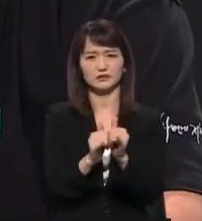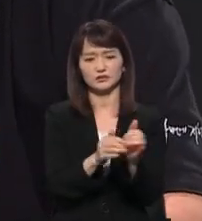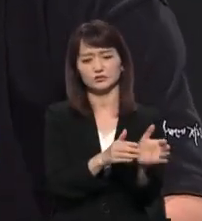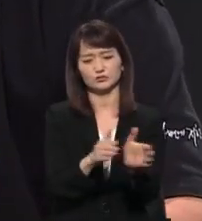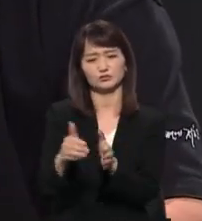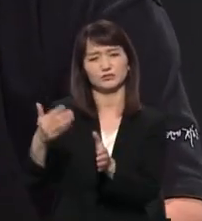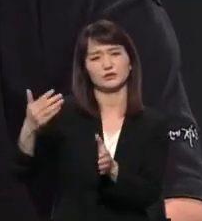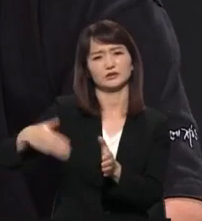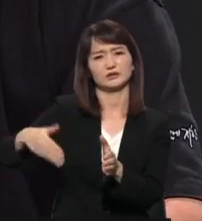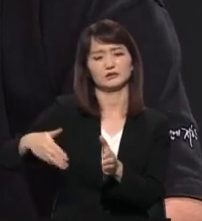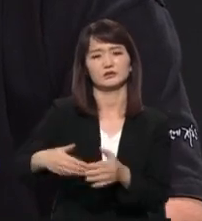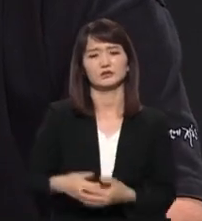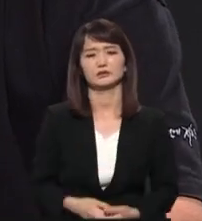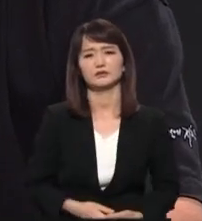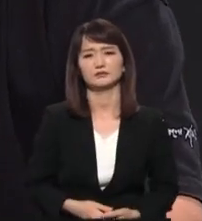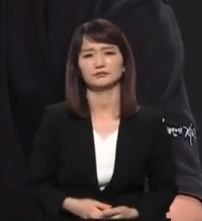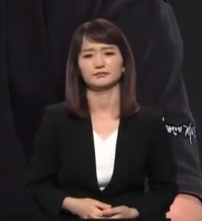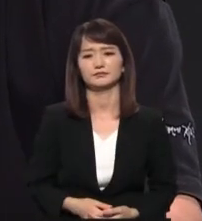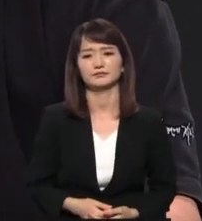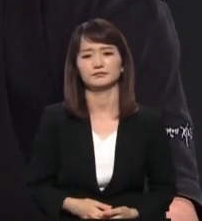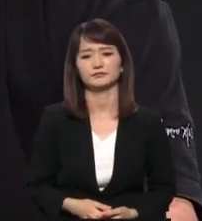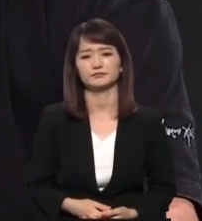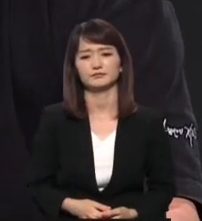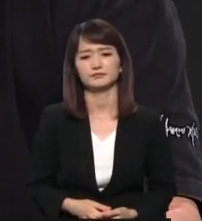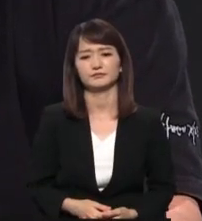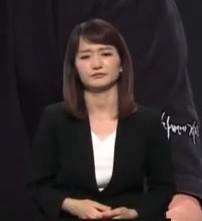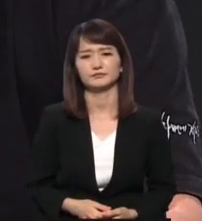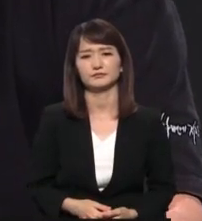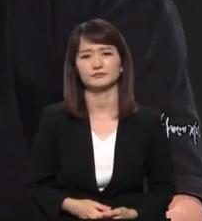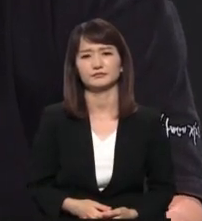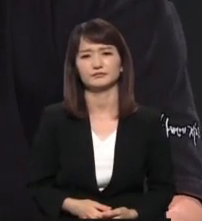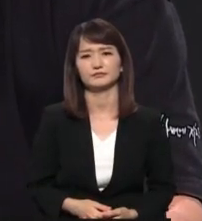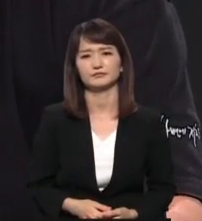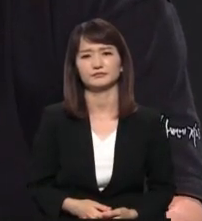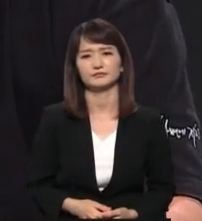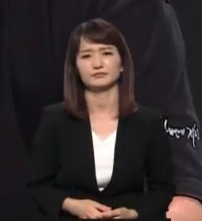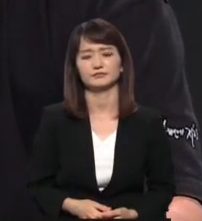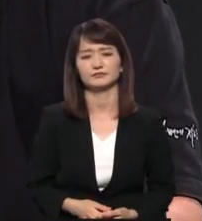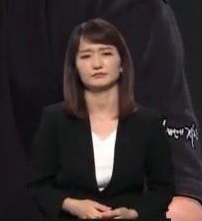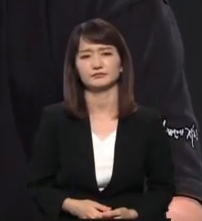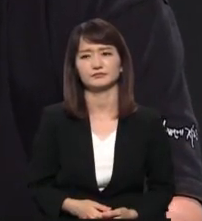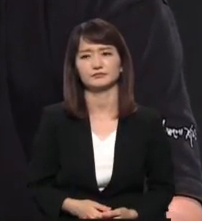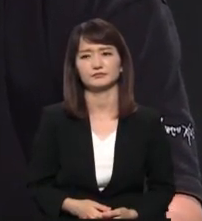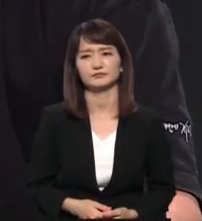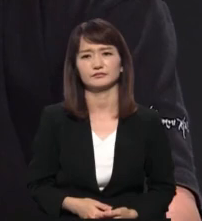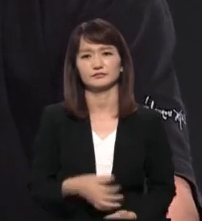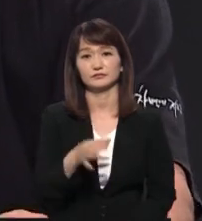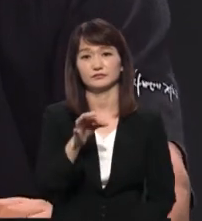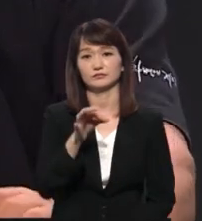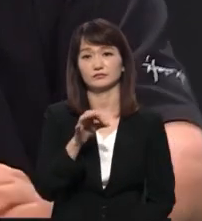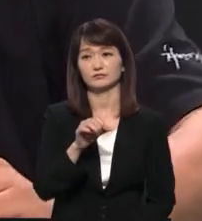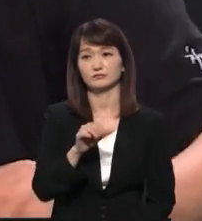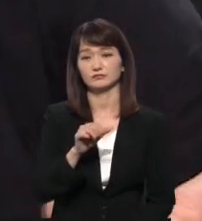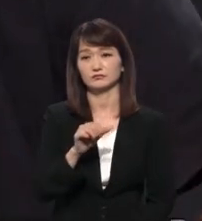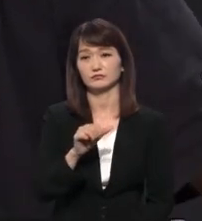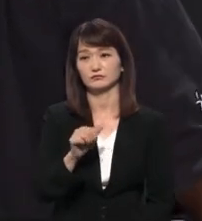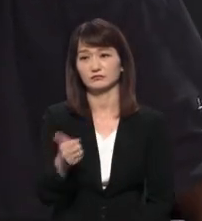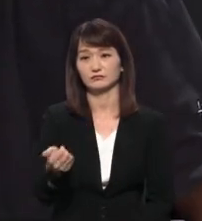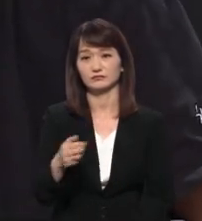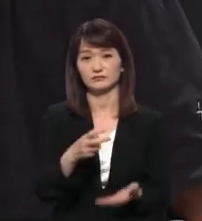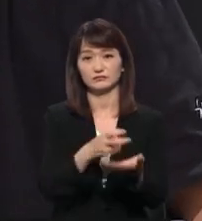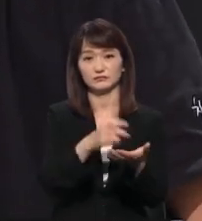거죠 이런 생각은 어떻습니까 사실은 그 돈이 없다고 하는데